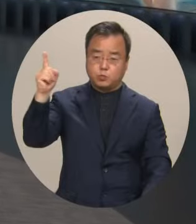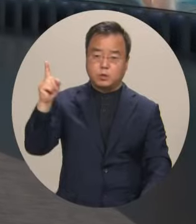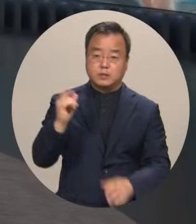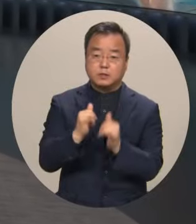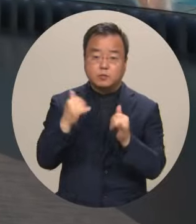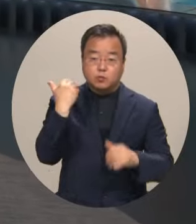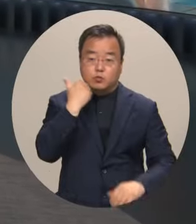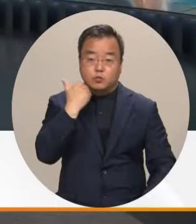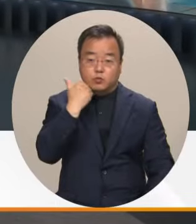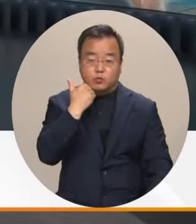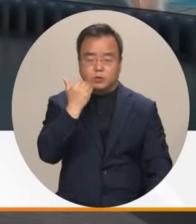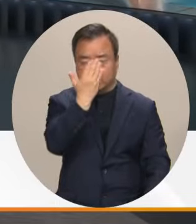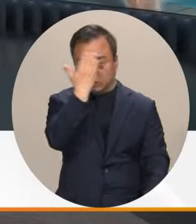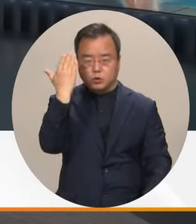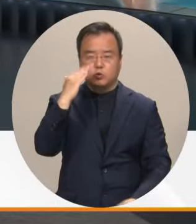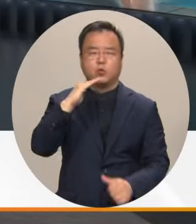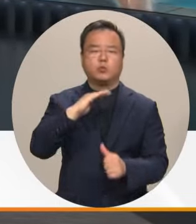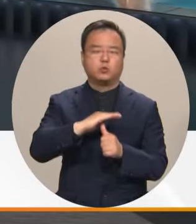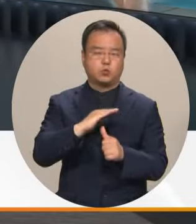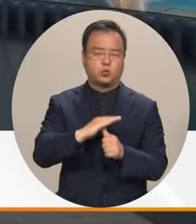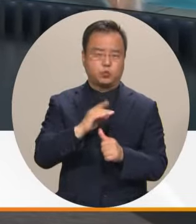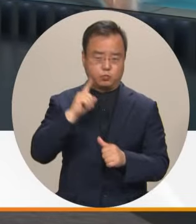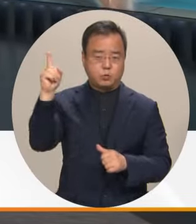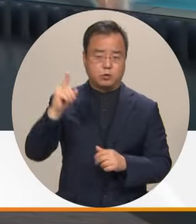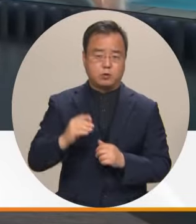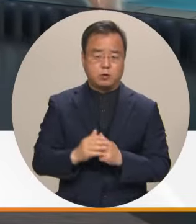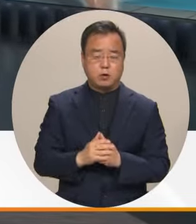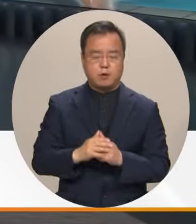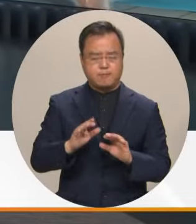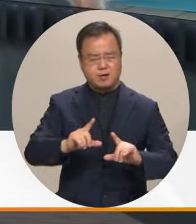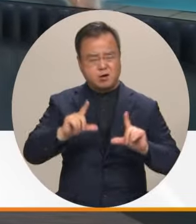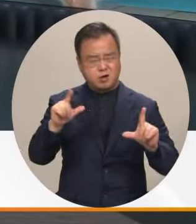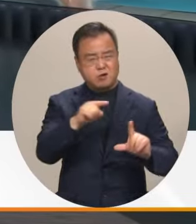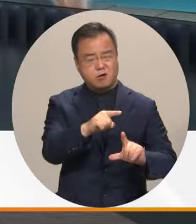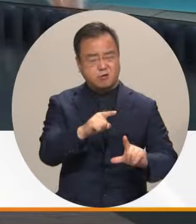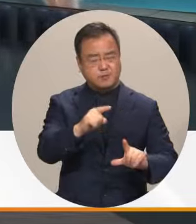의원고들은청년들입니다. 미래세대가